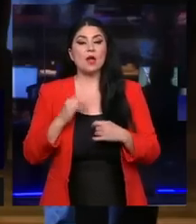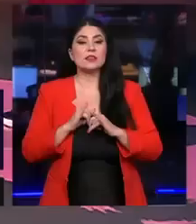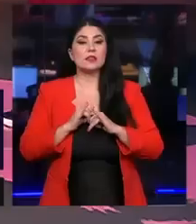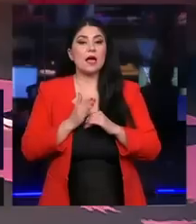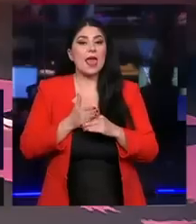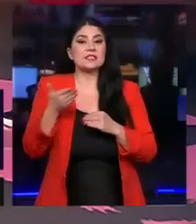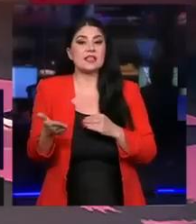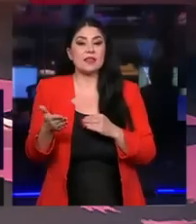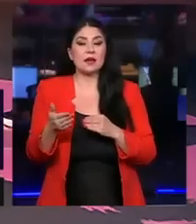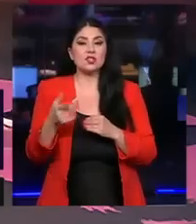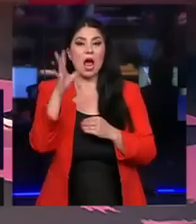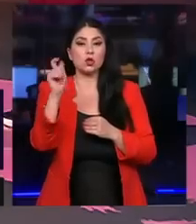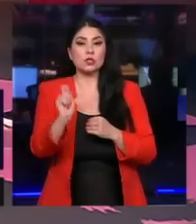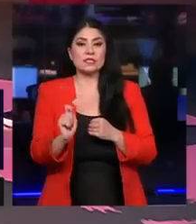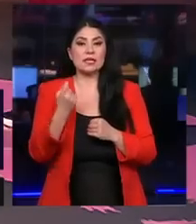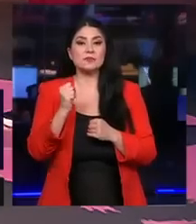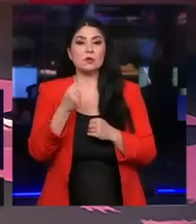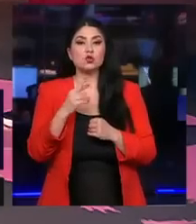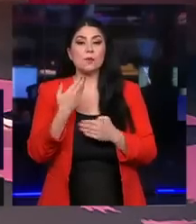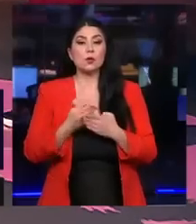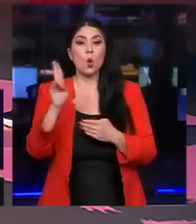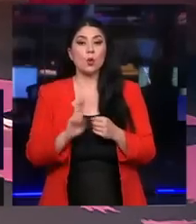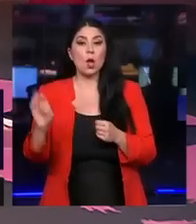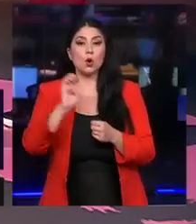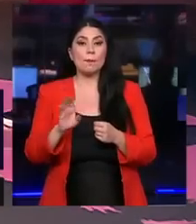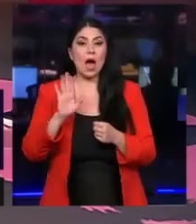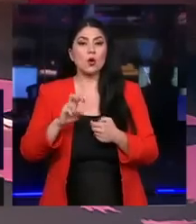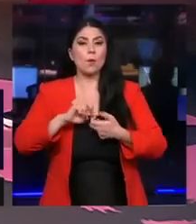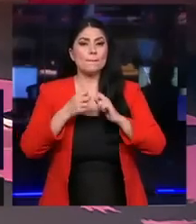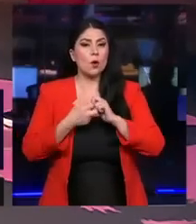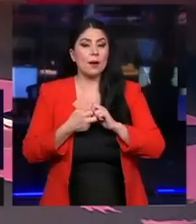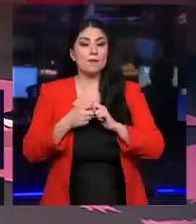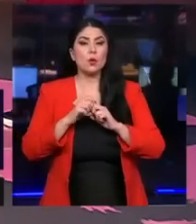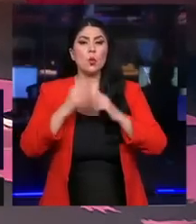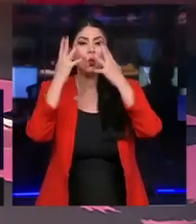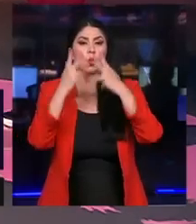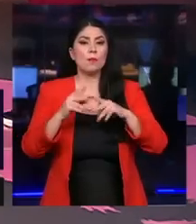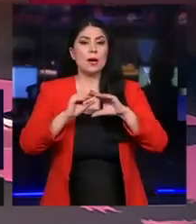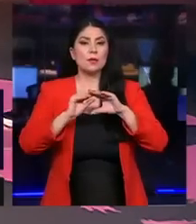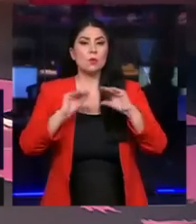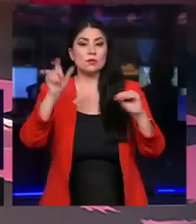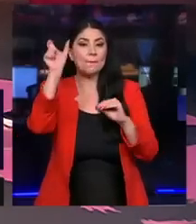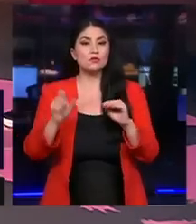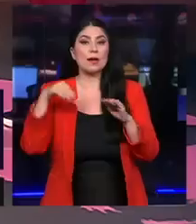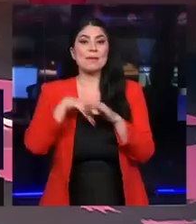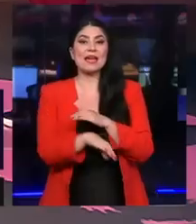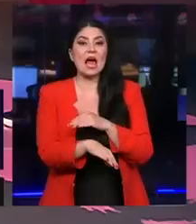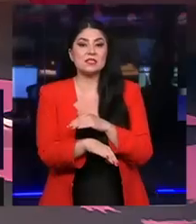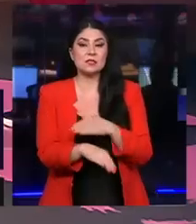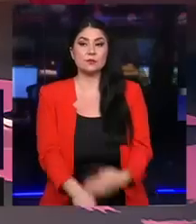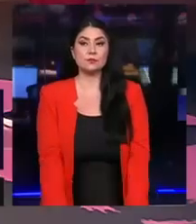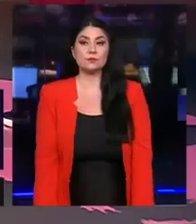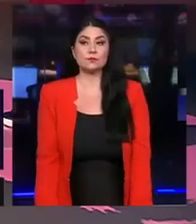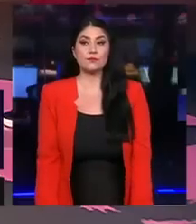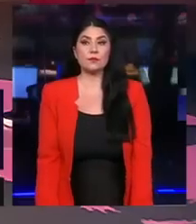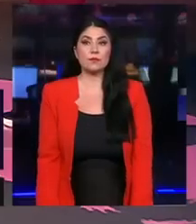spațiului Schengen în condițiile în care Uniunea Europeană se confruntă cu un val de migrație. Sigur că